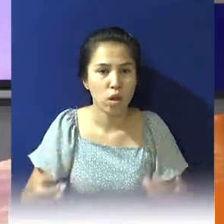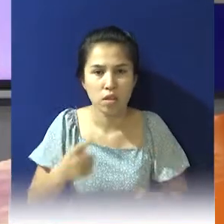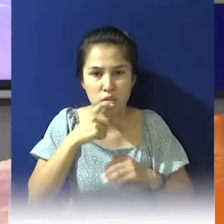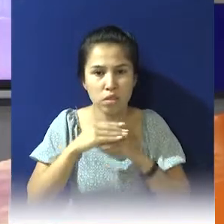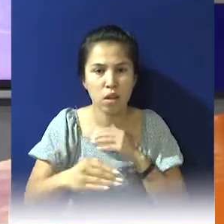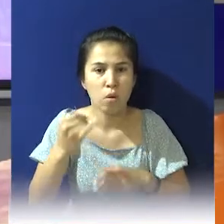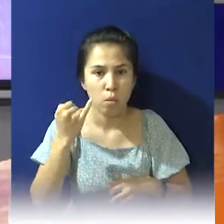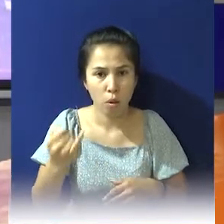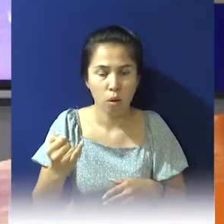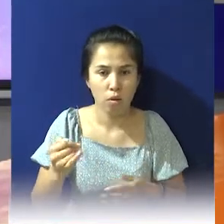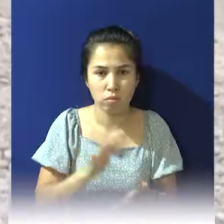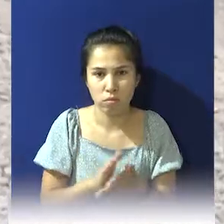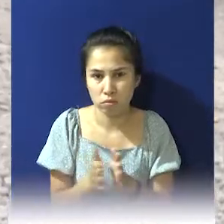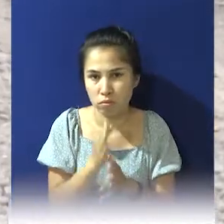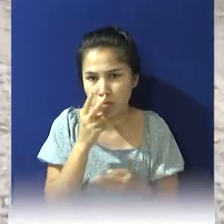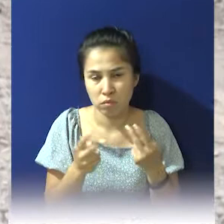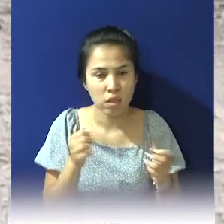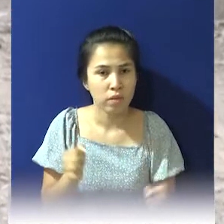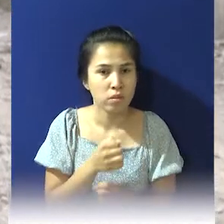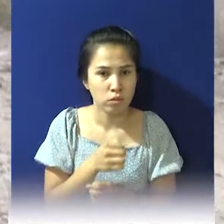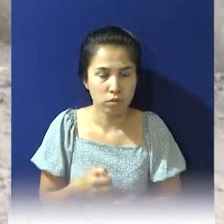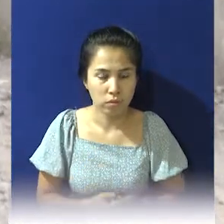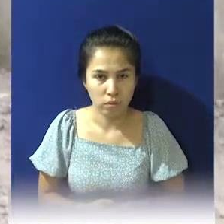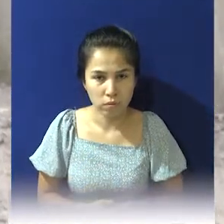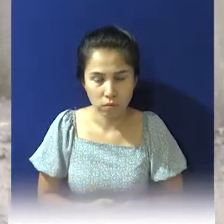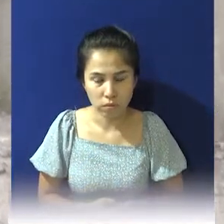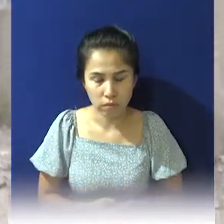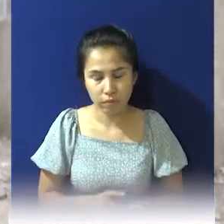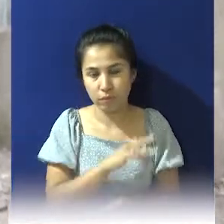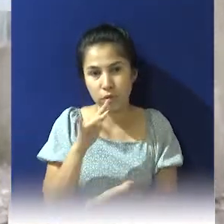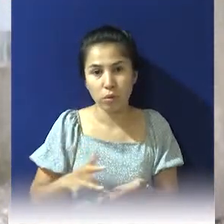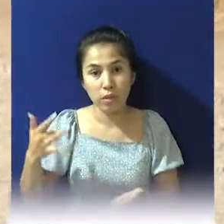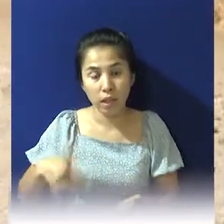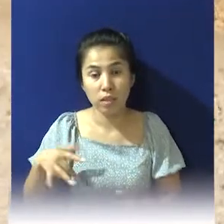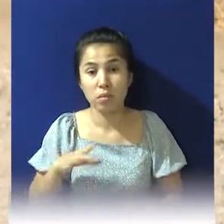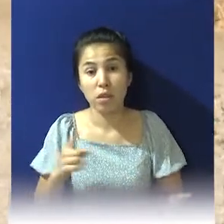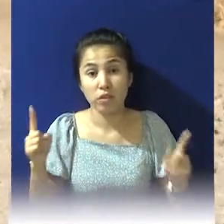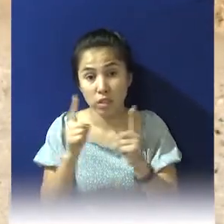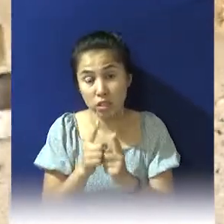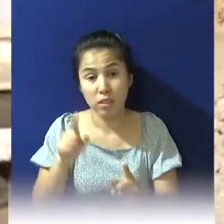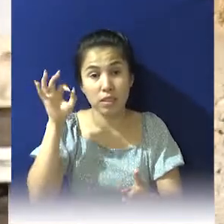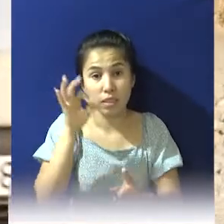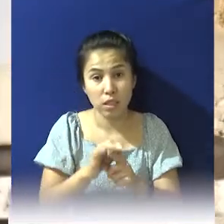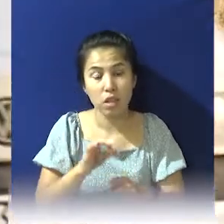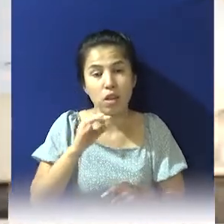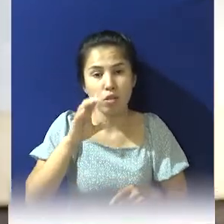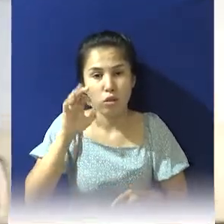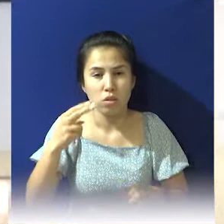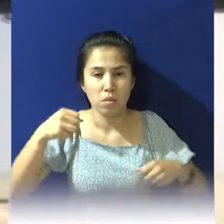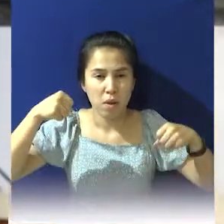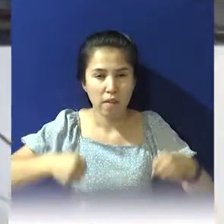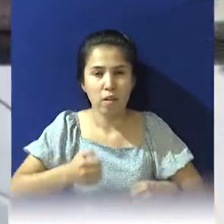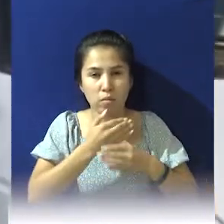пригласили наших корреспондентов. Этот район областного центра, и без того не отличавшийся благоустройством, вызывает у местных